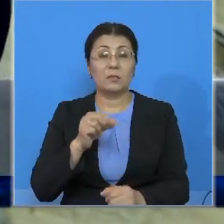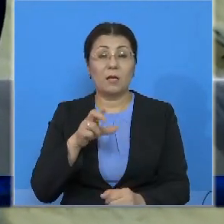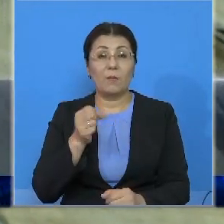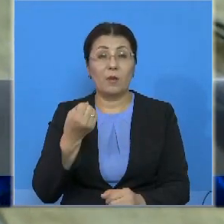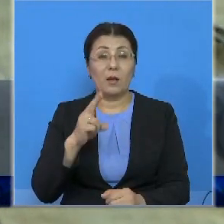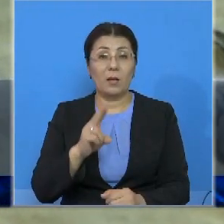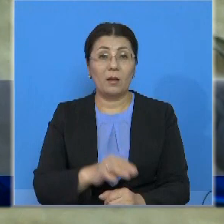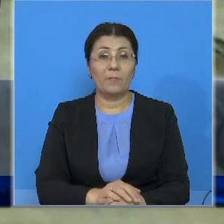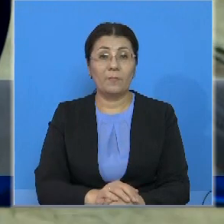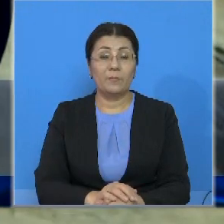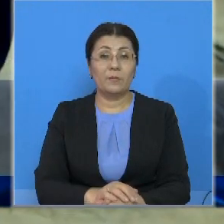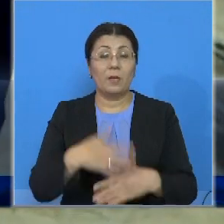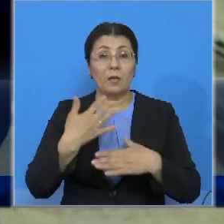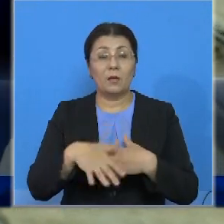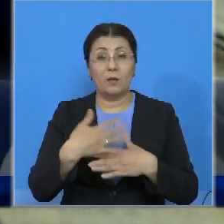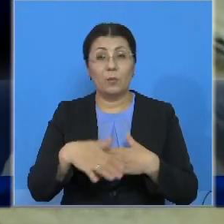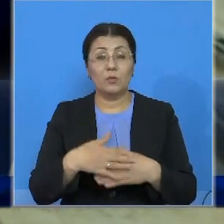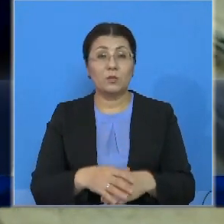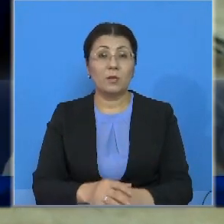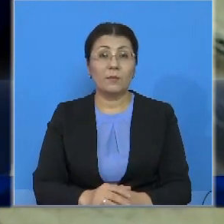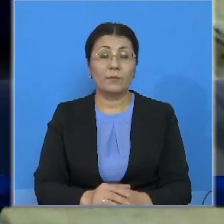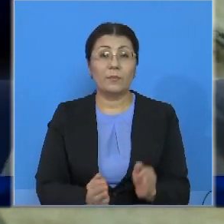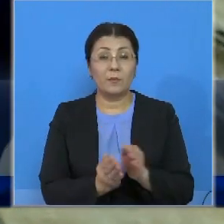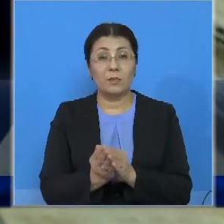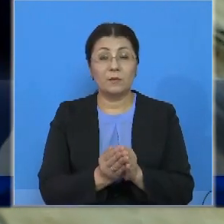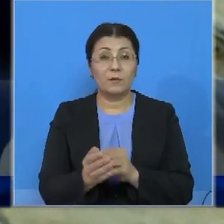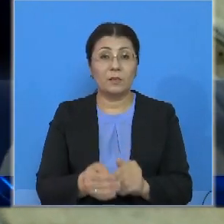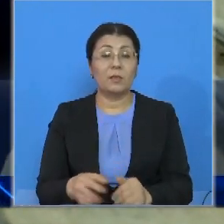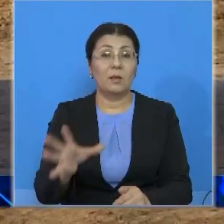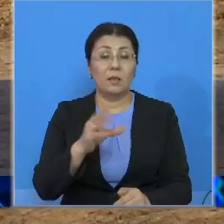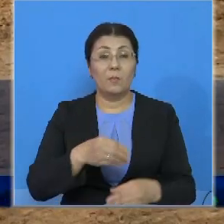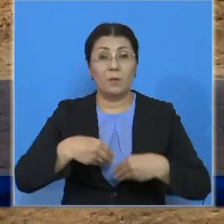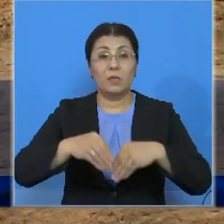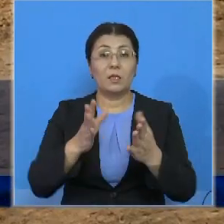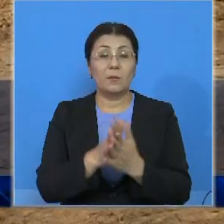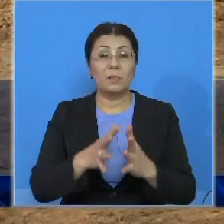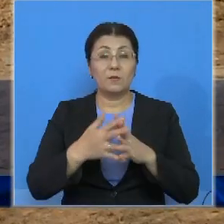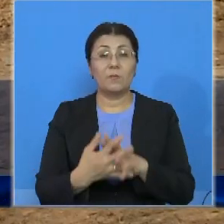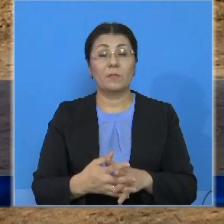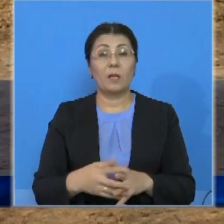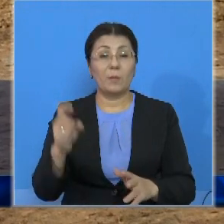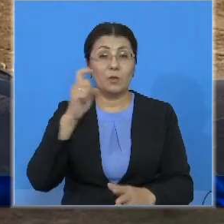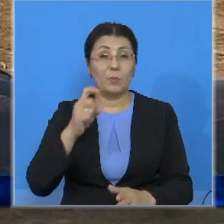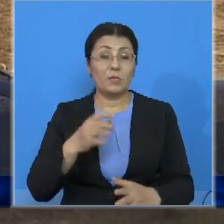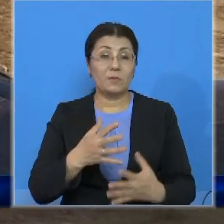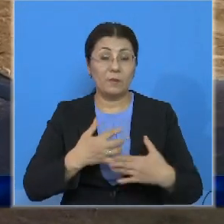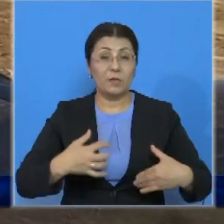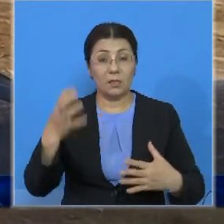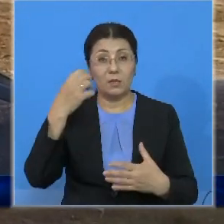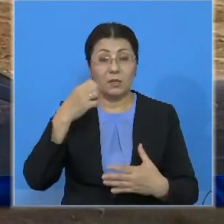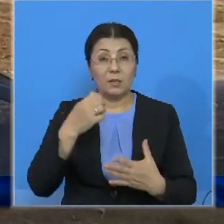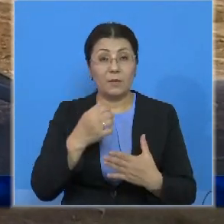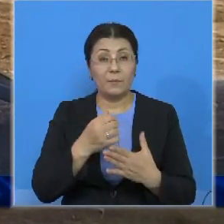асқабақ, пекинский капуста, зеліндер, қияр, помидор, бәрінегіміз. Мал шаруашылығына келсек, жергілікті шаруалар